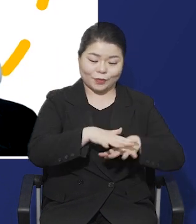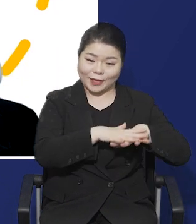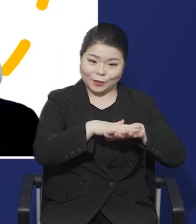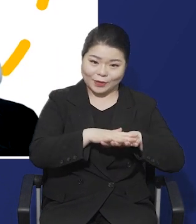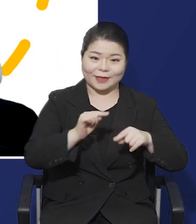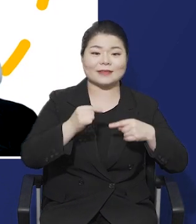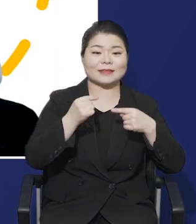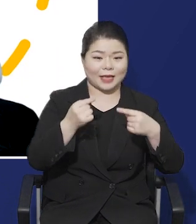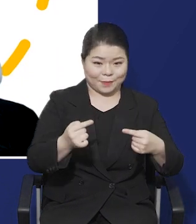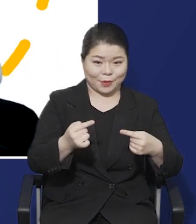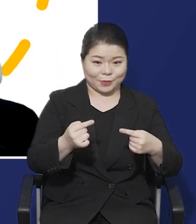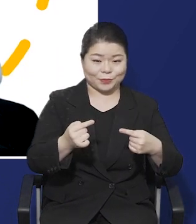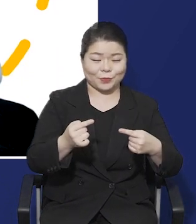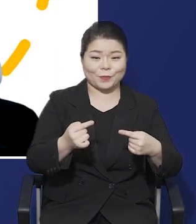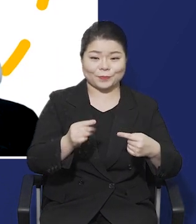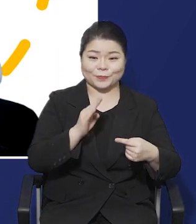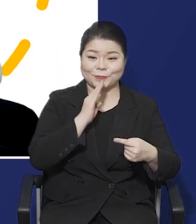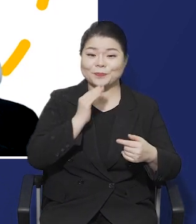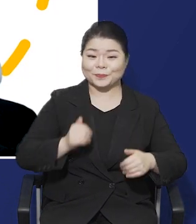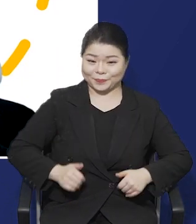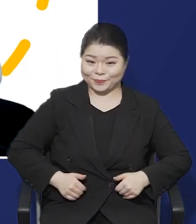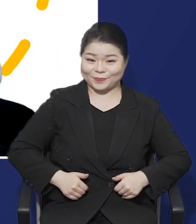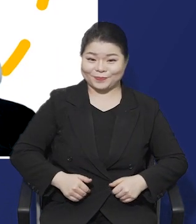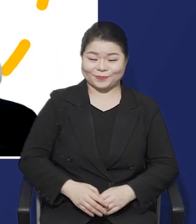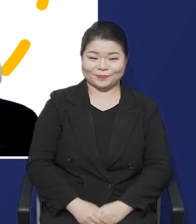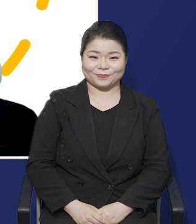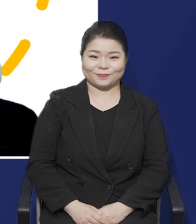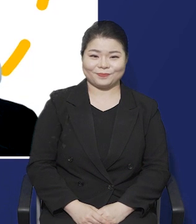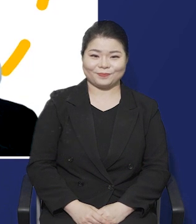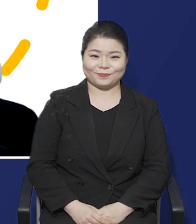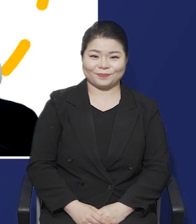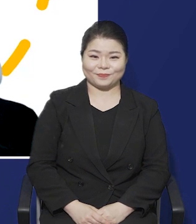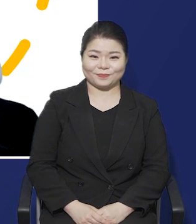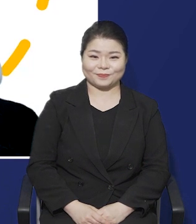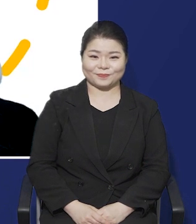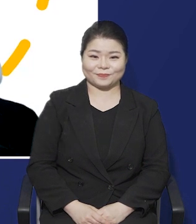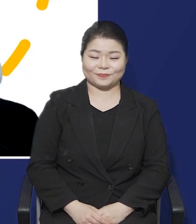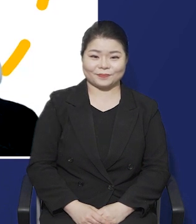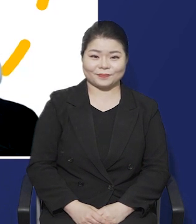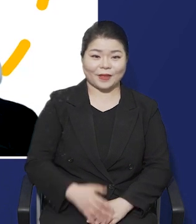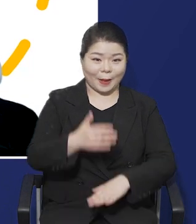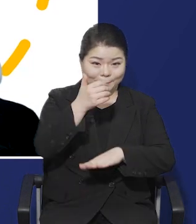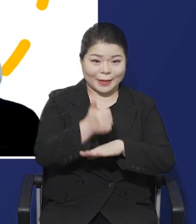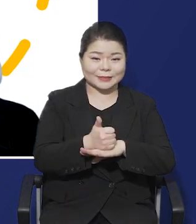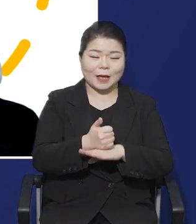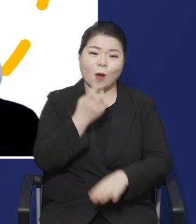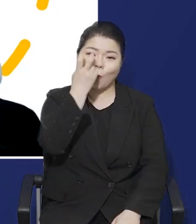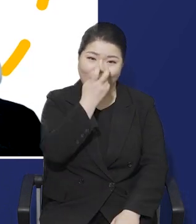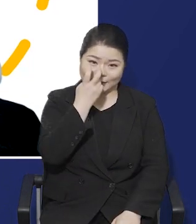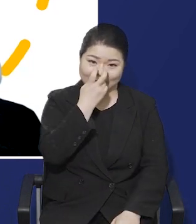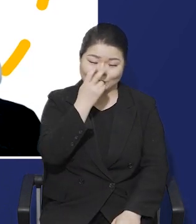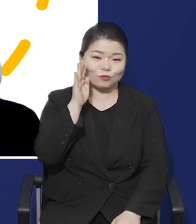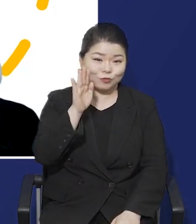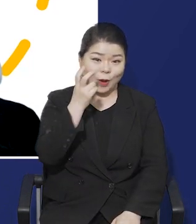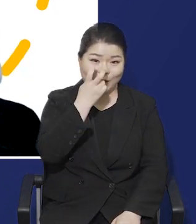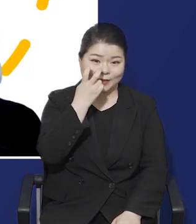또한 참가 현장 활동에서 이루어질 수 있는 부분이 되겠습니다. 마지막으로 이제 사후 관리, 후속